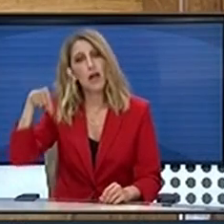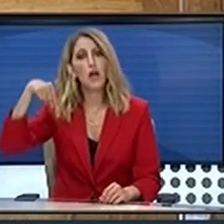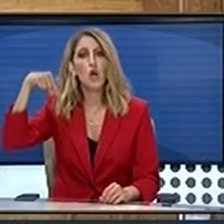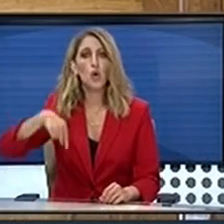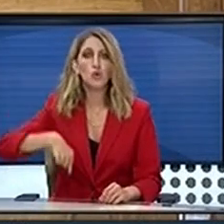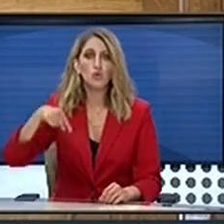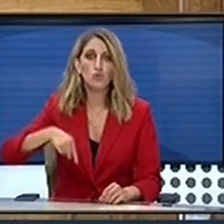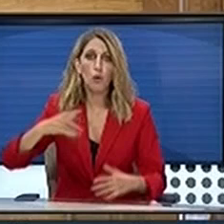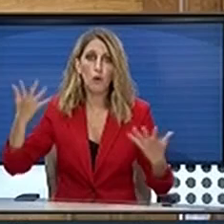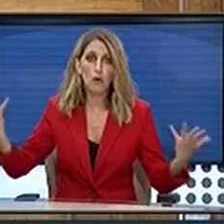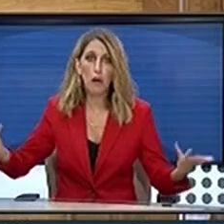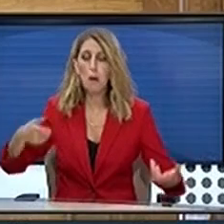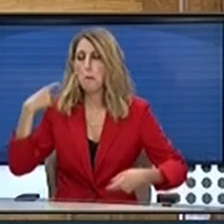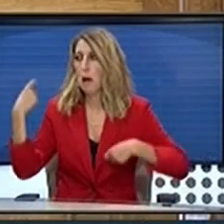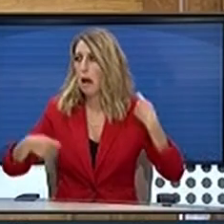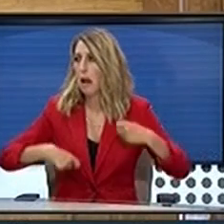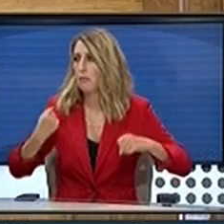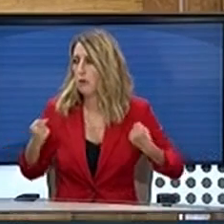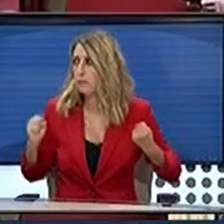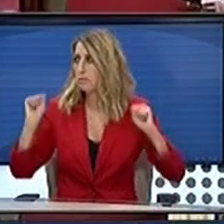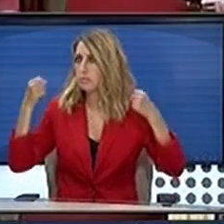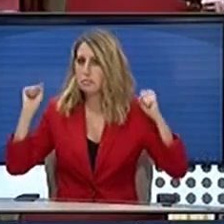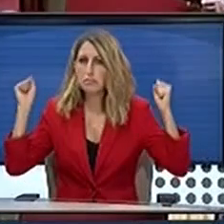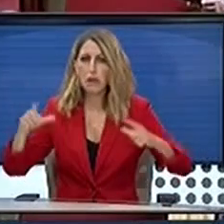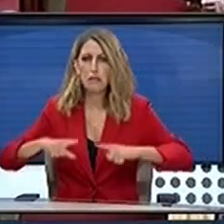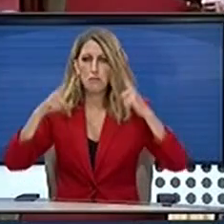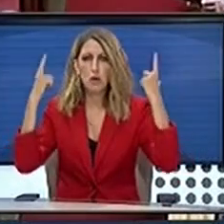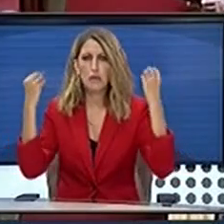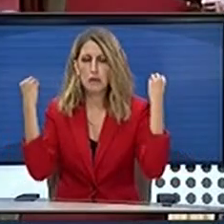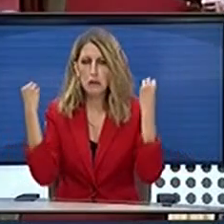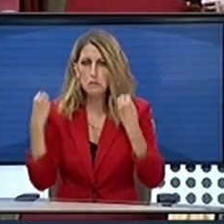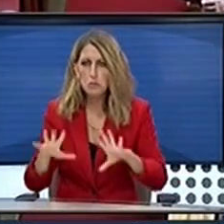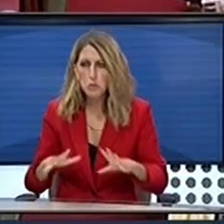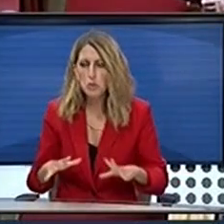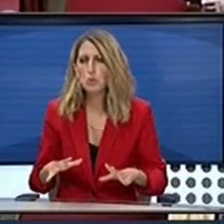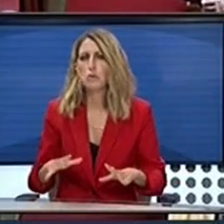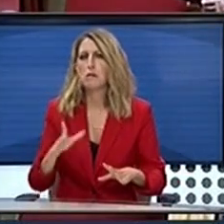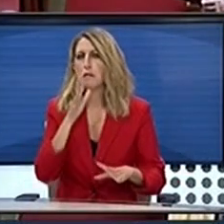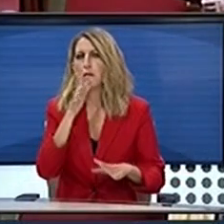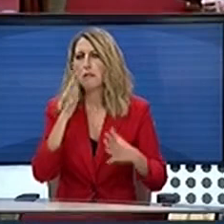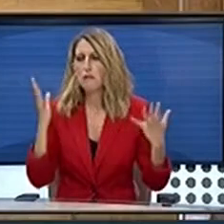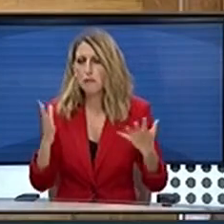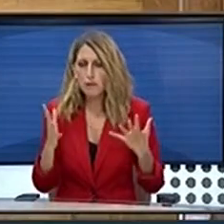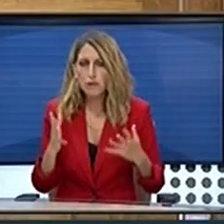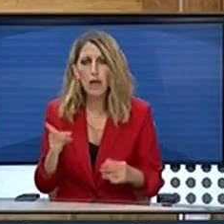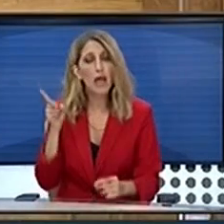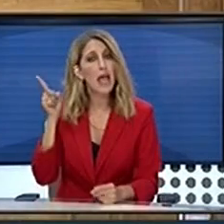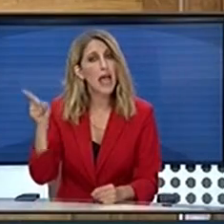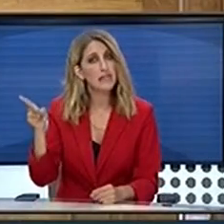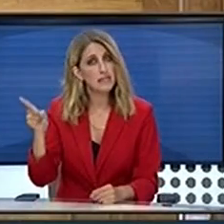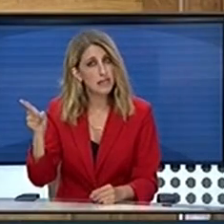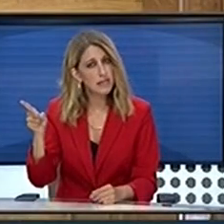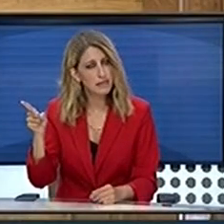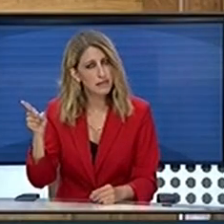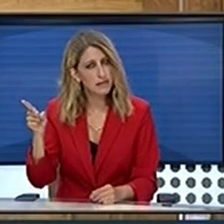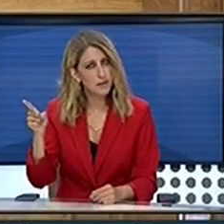της δημοκρατίας και της θεσμικής τάξης, δεν είμαστε εσείς, δεν ήσασταν ο Πρωθυπουργός επί της εποχής του